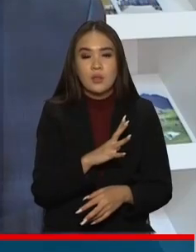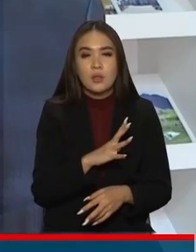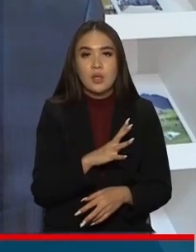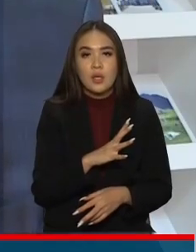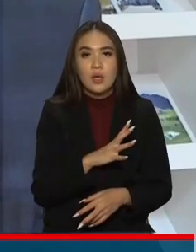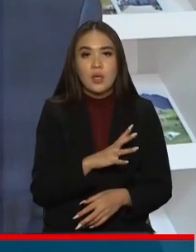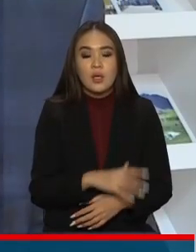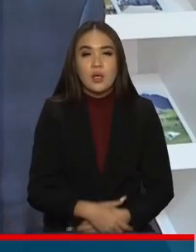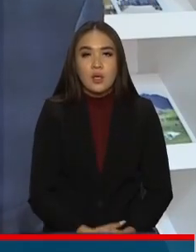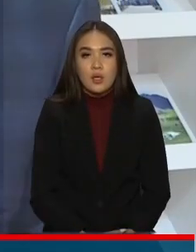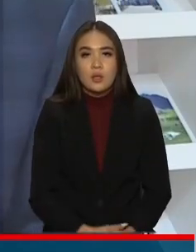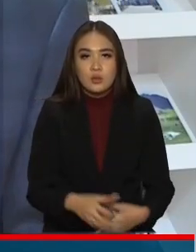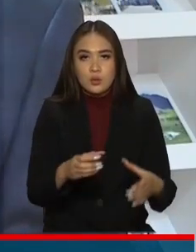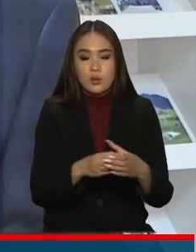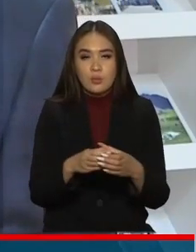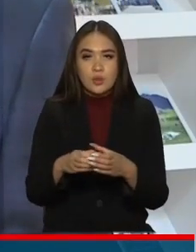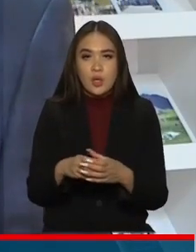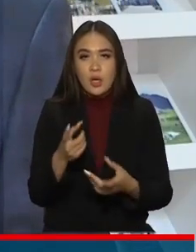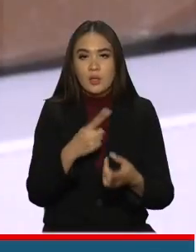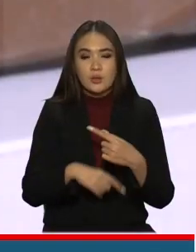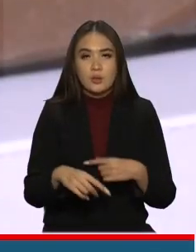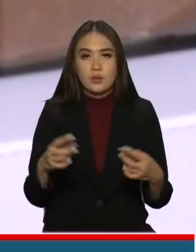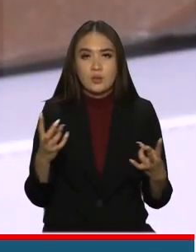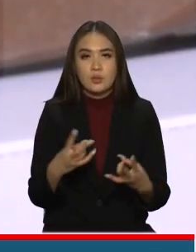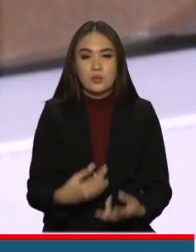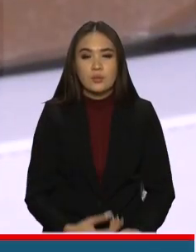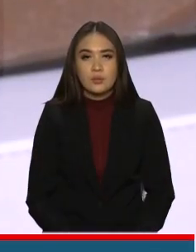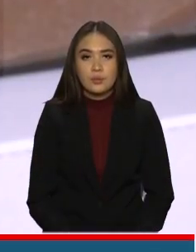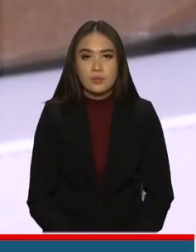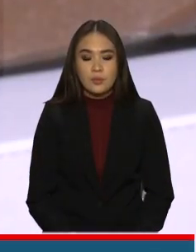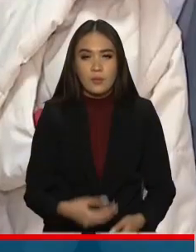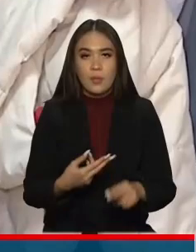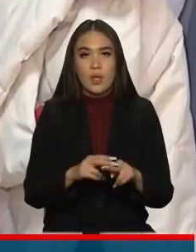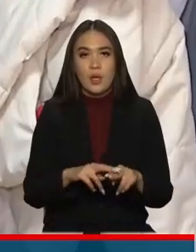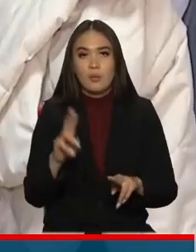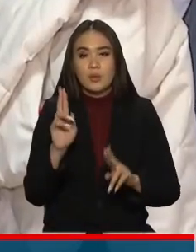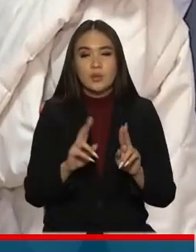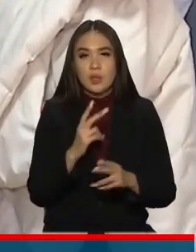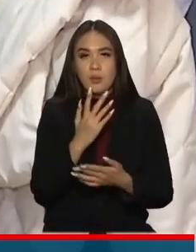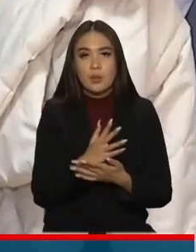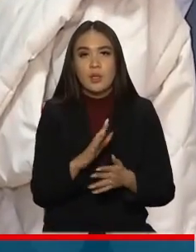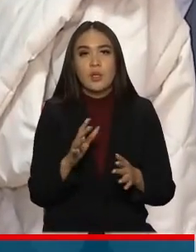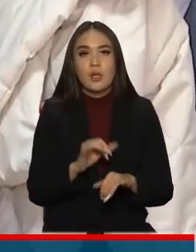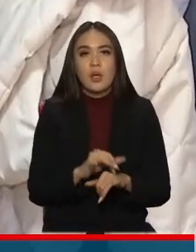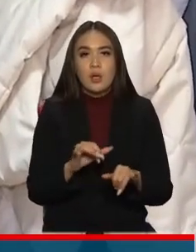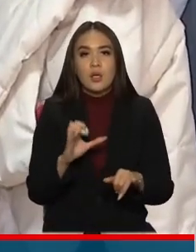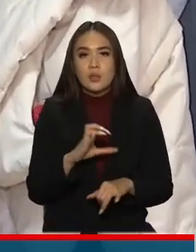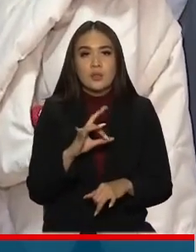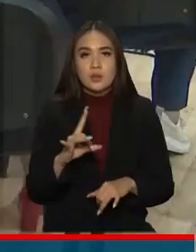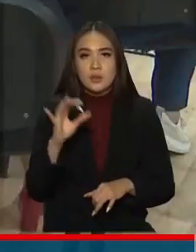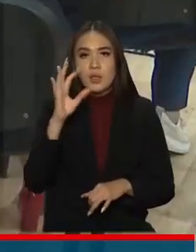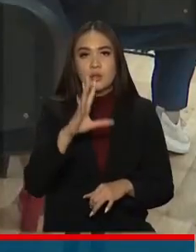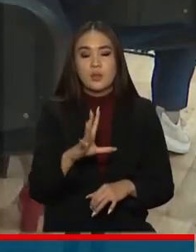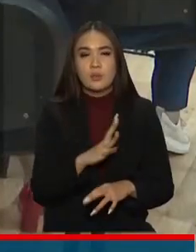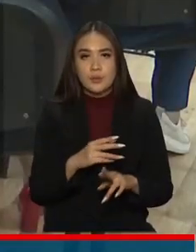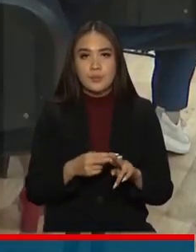қазақтарды топқа қайттан өзімізге тарта алмаймыз. Шараны облыстық мәдениет тілдерді дамыту және архив ісі басқармасы мен